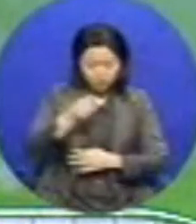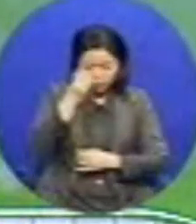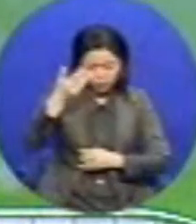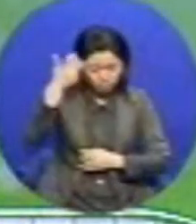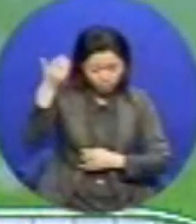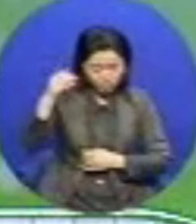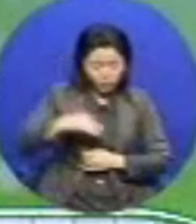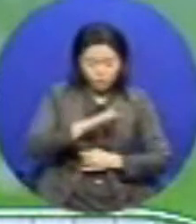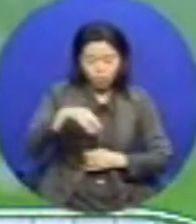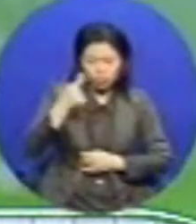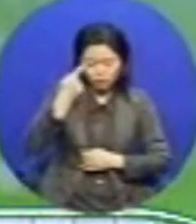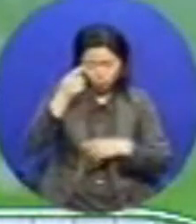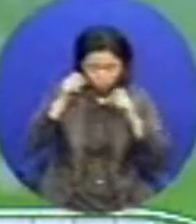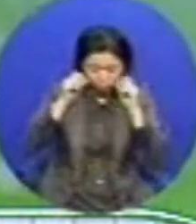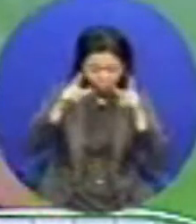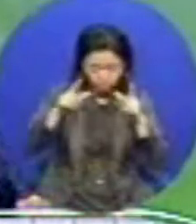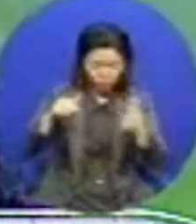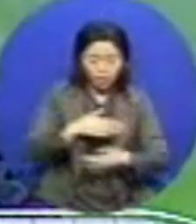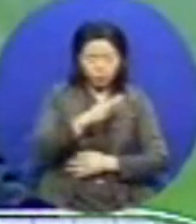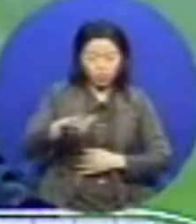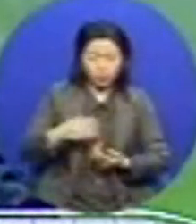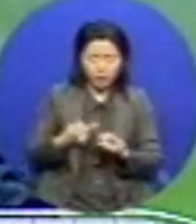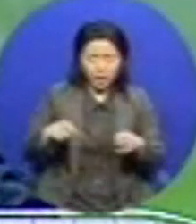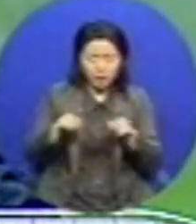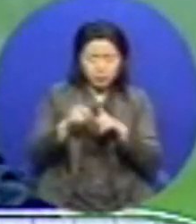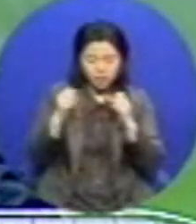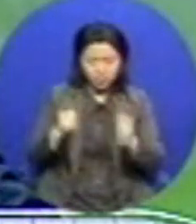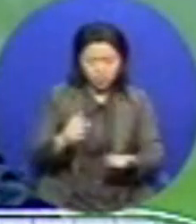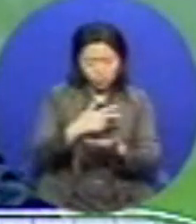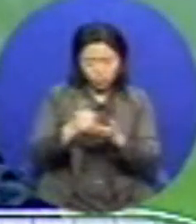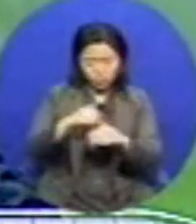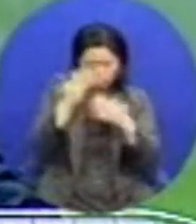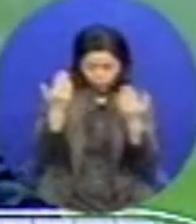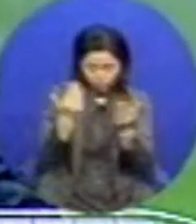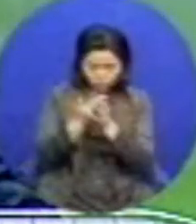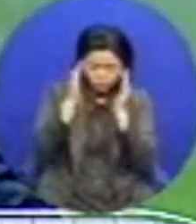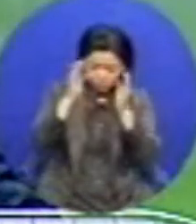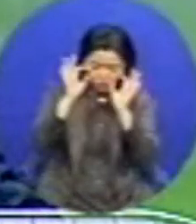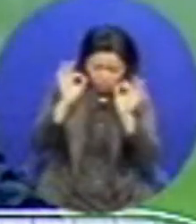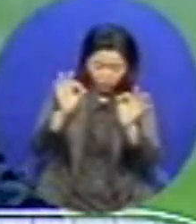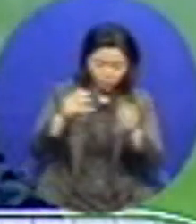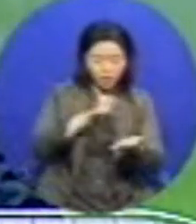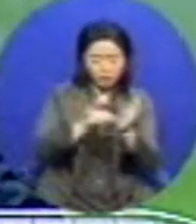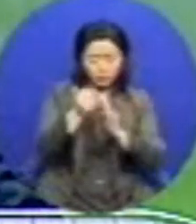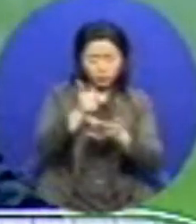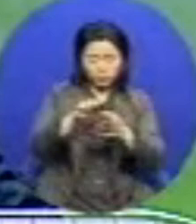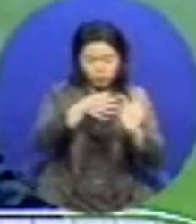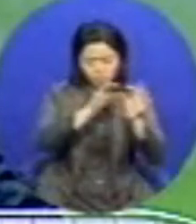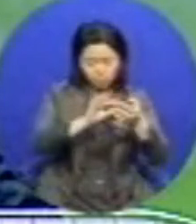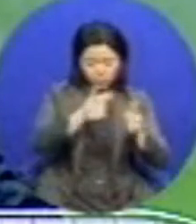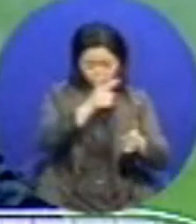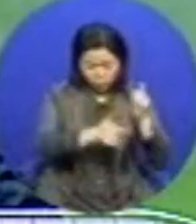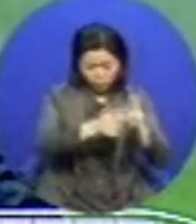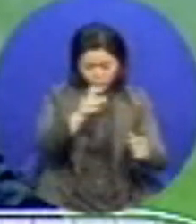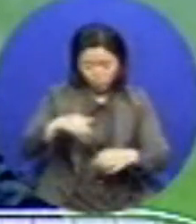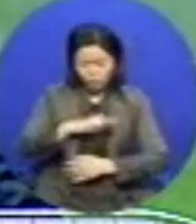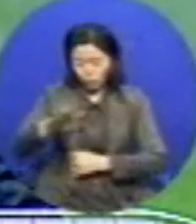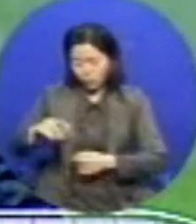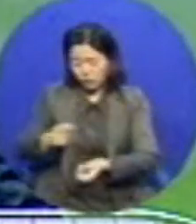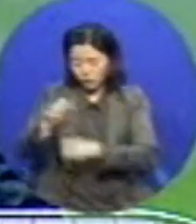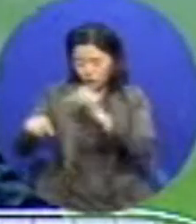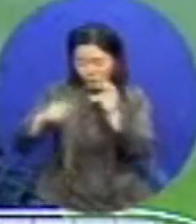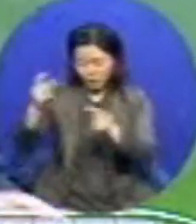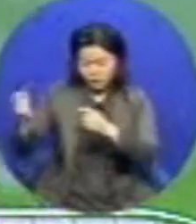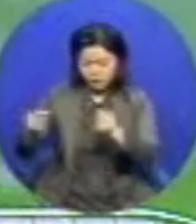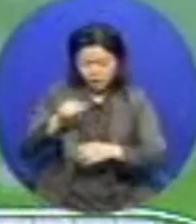여러 우리와 함께 계시는 주님을 온전히 바라보게 하소서 예수님은 포도나무 시고 우리는 가진 2 그동안